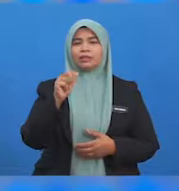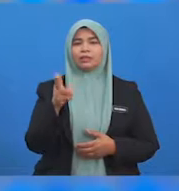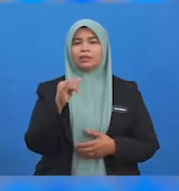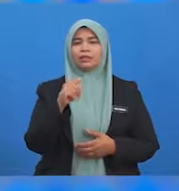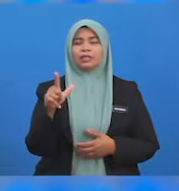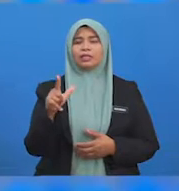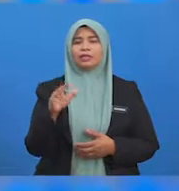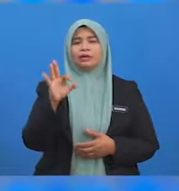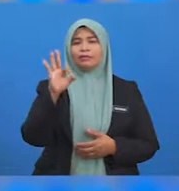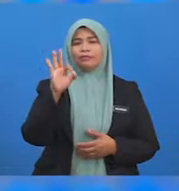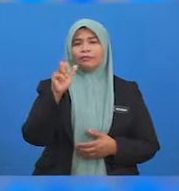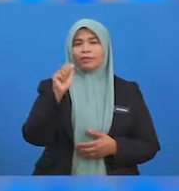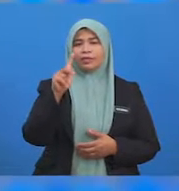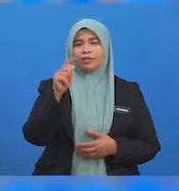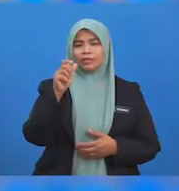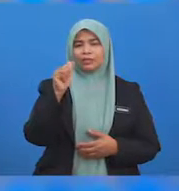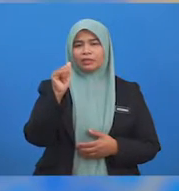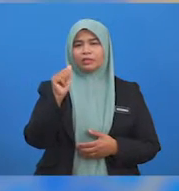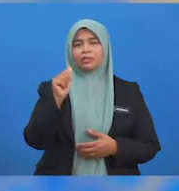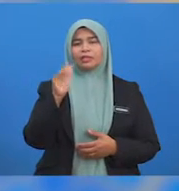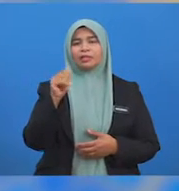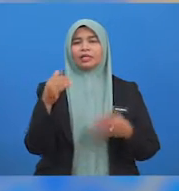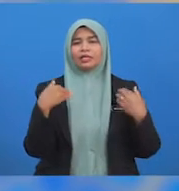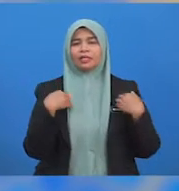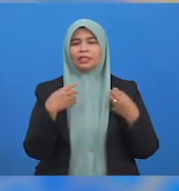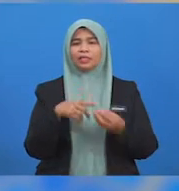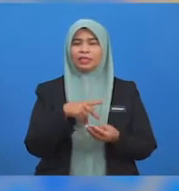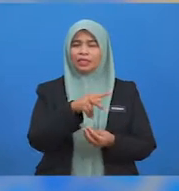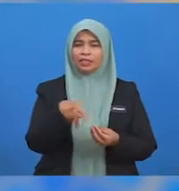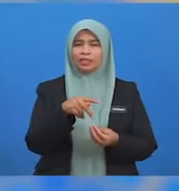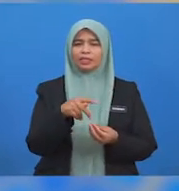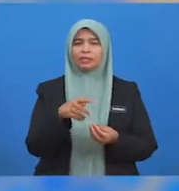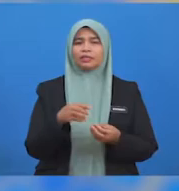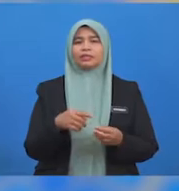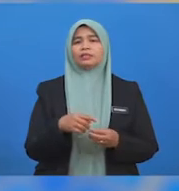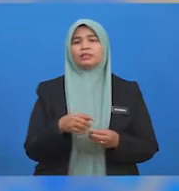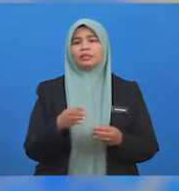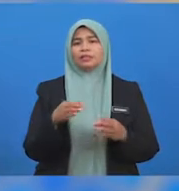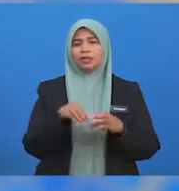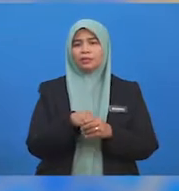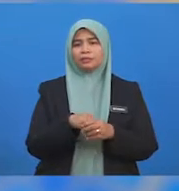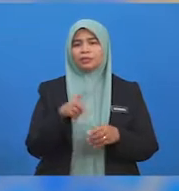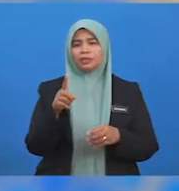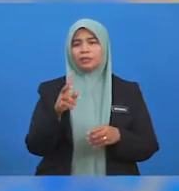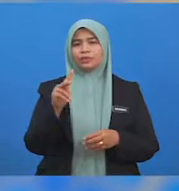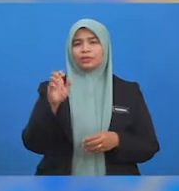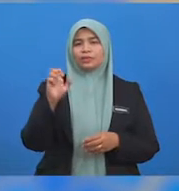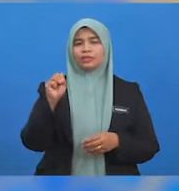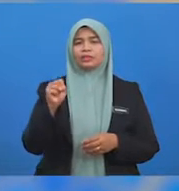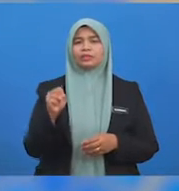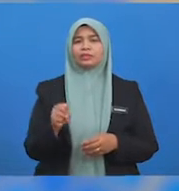fakta yang lain dalam sesuatu kes. Ianya menjadi tanda tentang wujudnya sesuatu